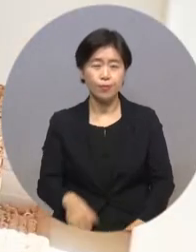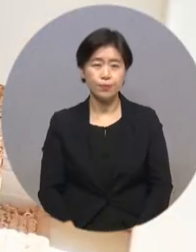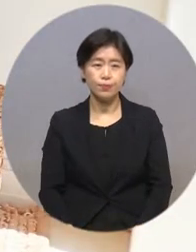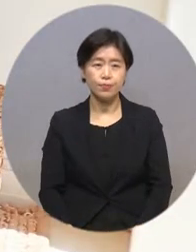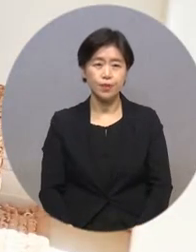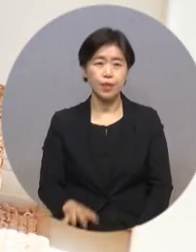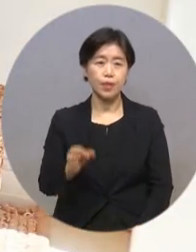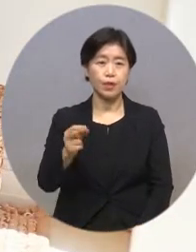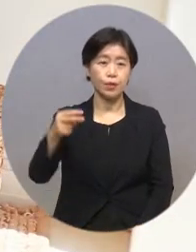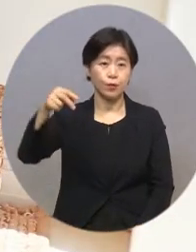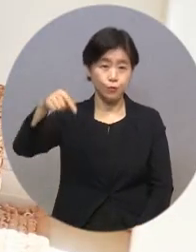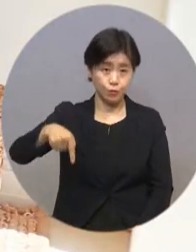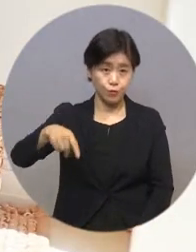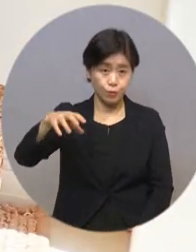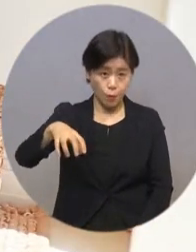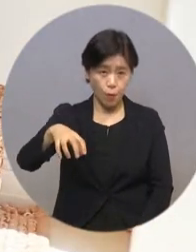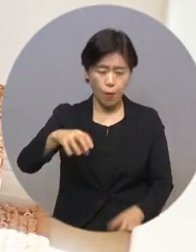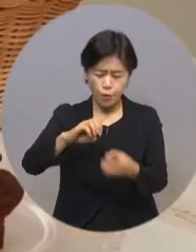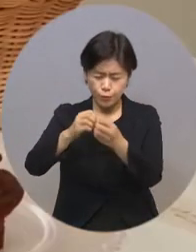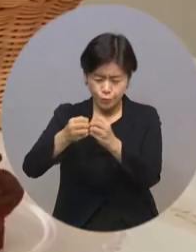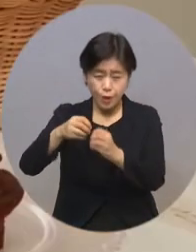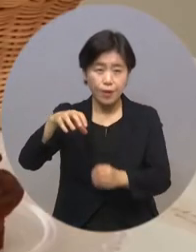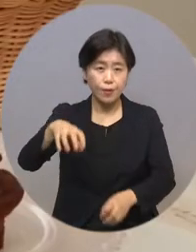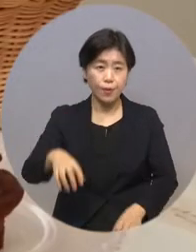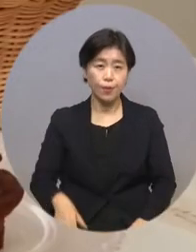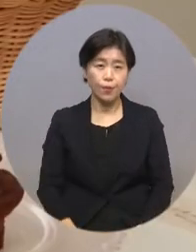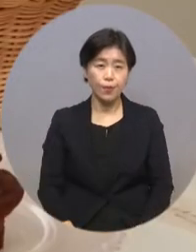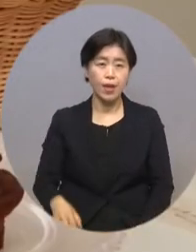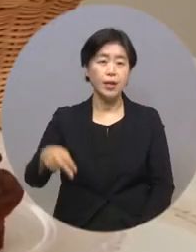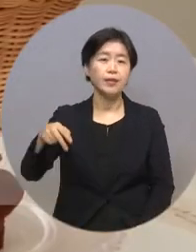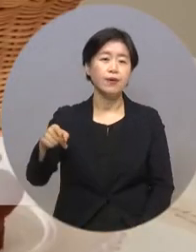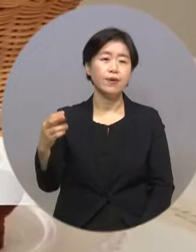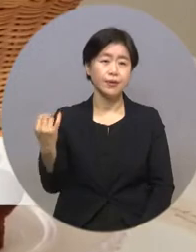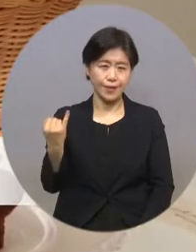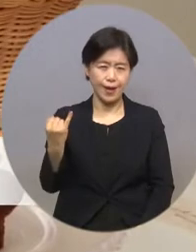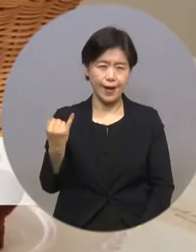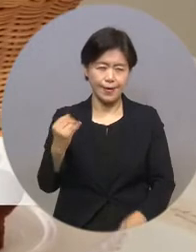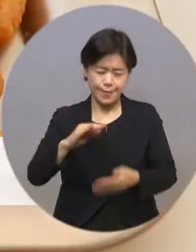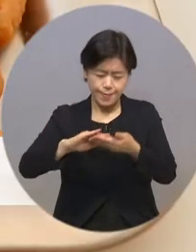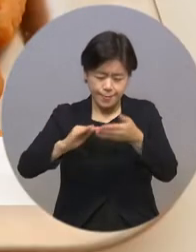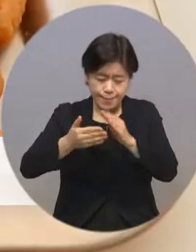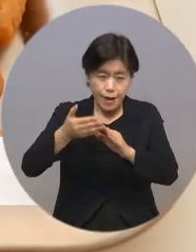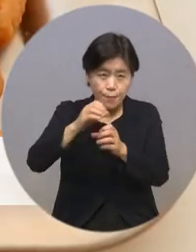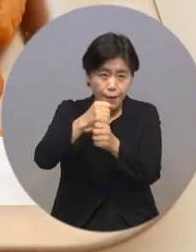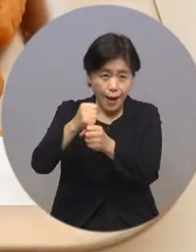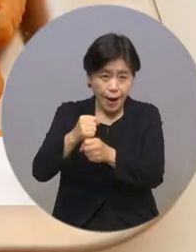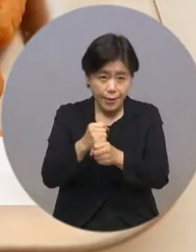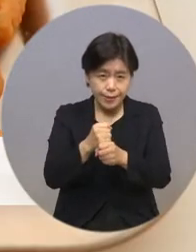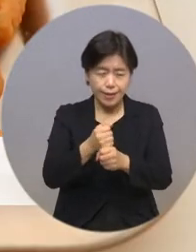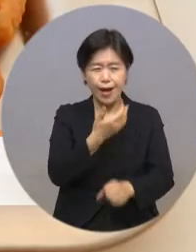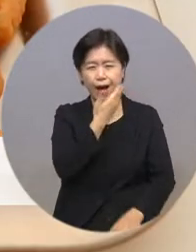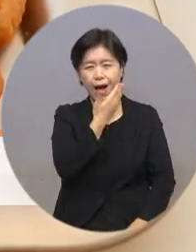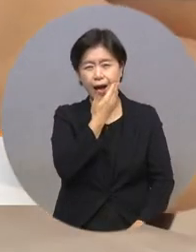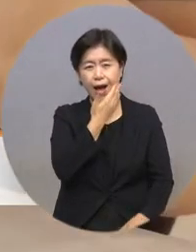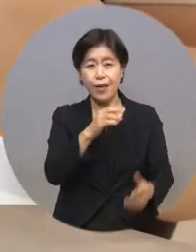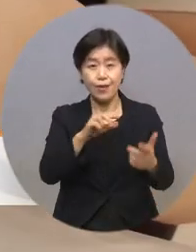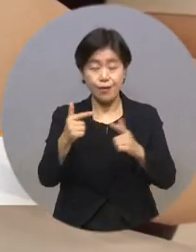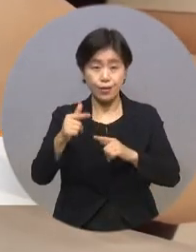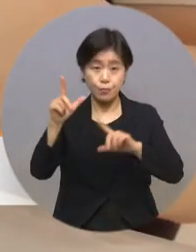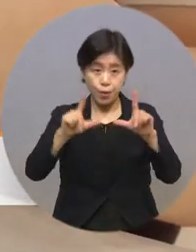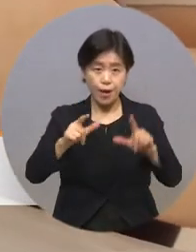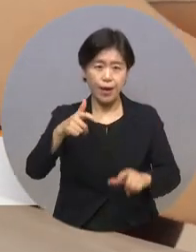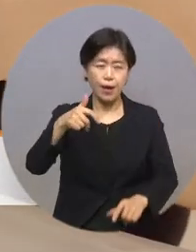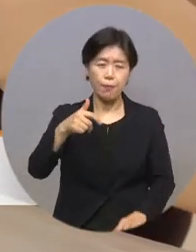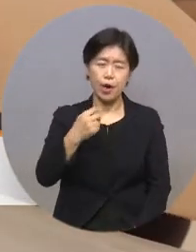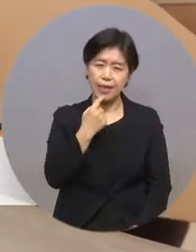여수시에 위치한 플러터데이 공방에서는 서유진 작가의 손길이 담긴 귀여운 소품들과 캔들, 라탄,